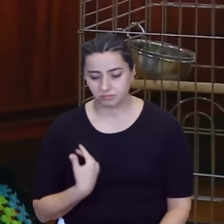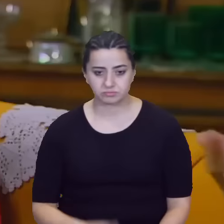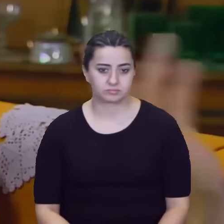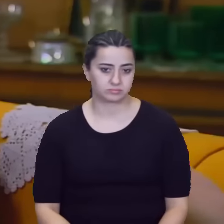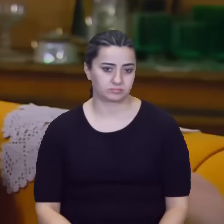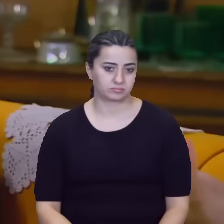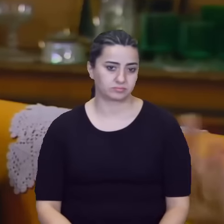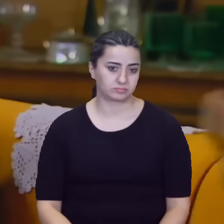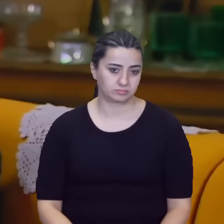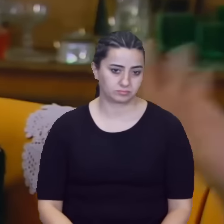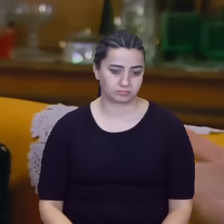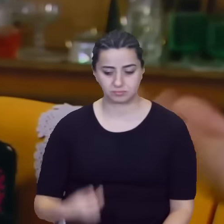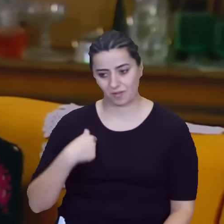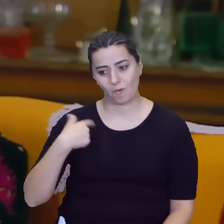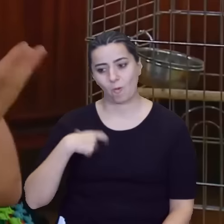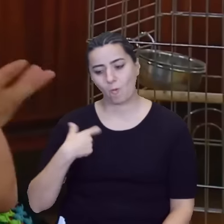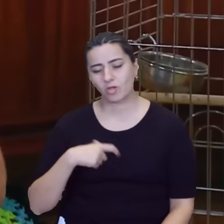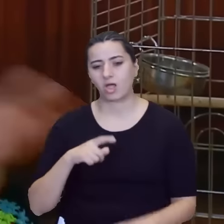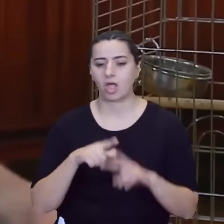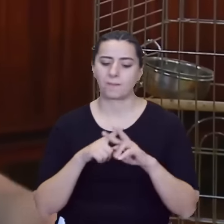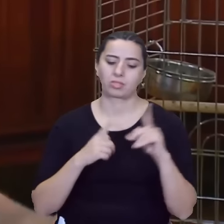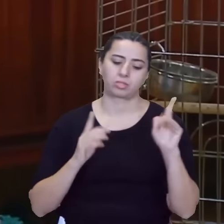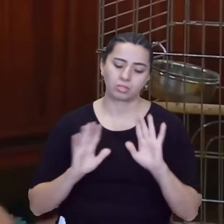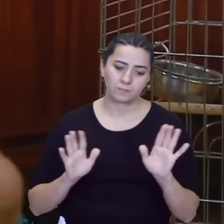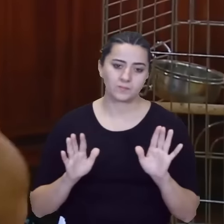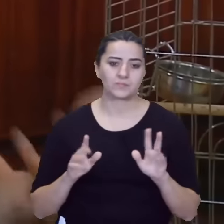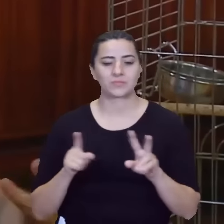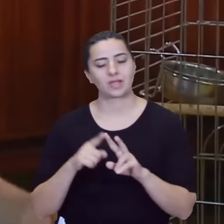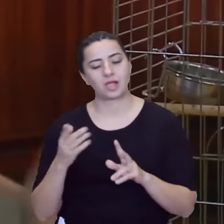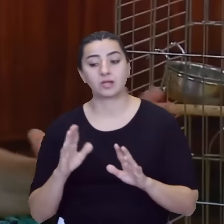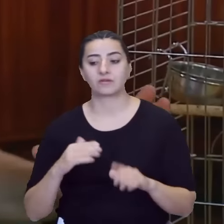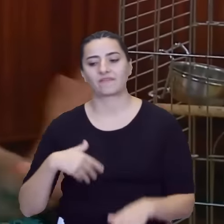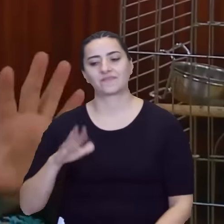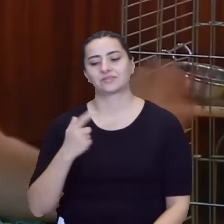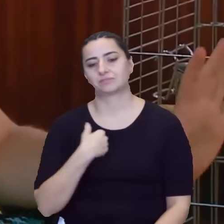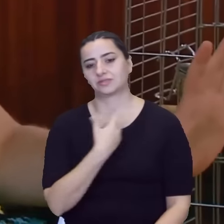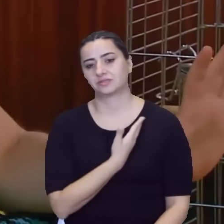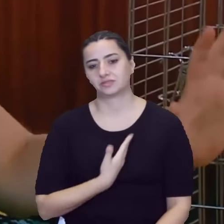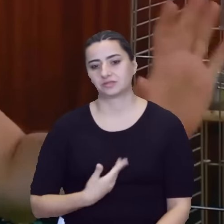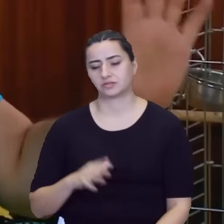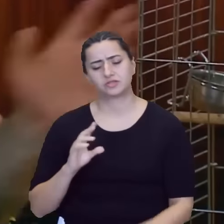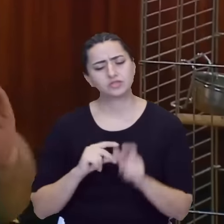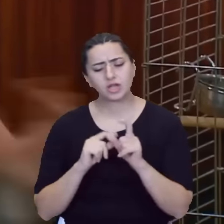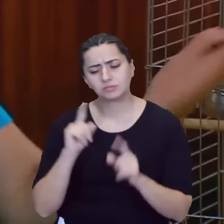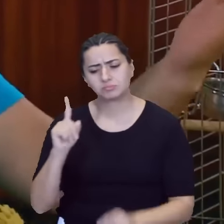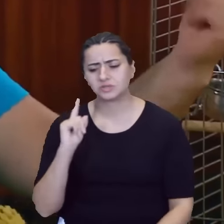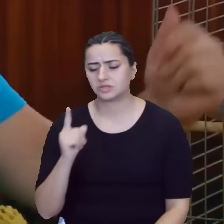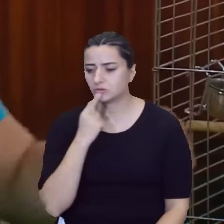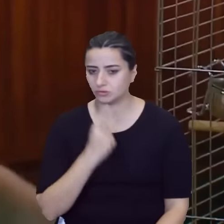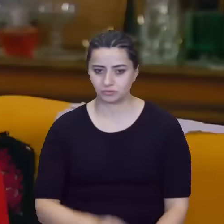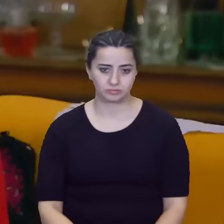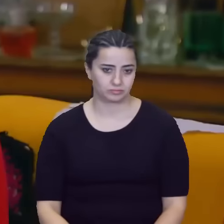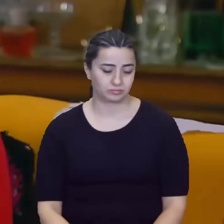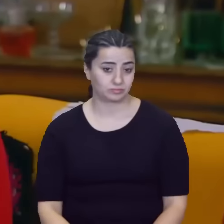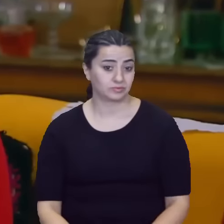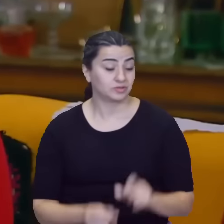diye. Sen başkasın yani. Ahmet tamam. Nazlı falan ama Çağatay diyor yani. Başka hiçbir şey demiyor